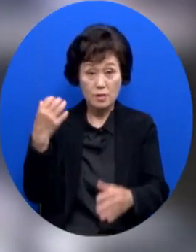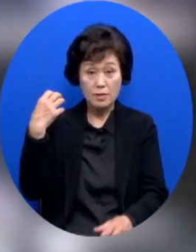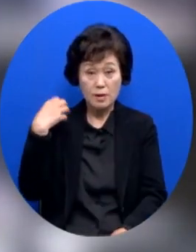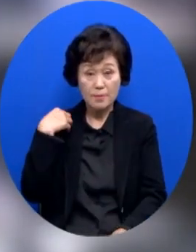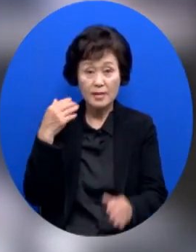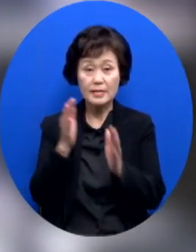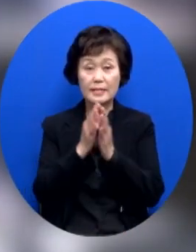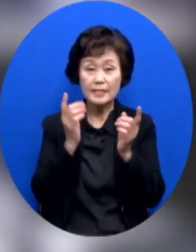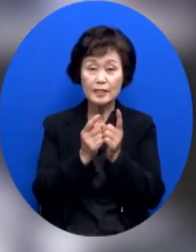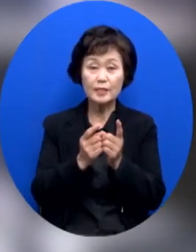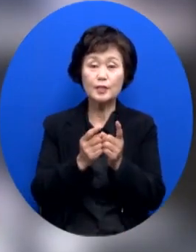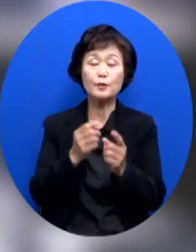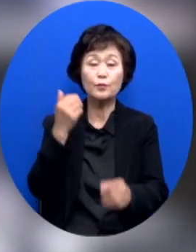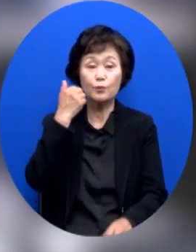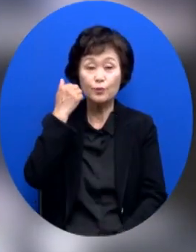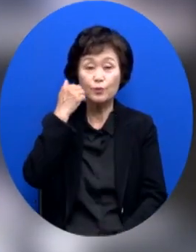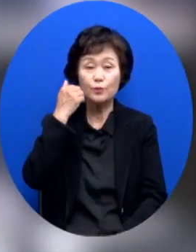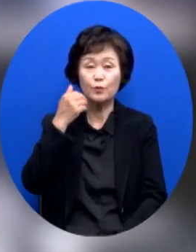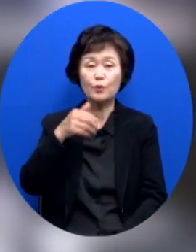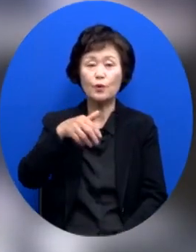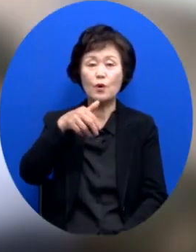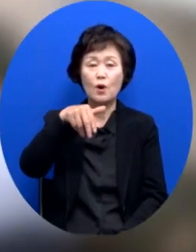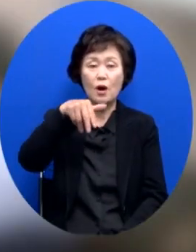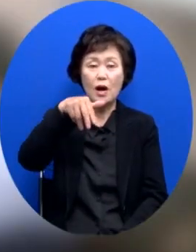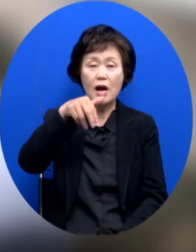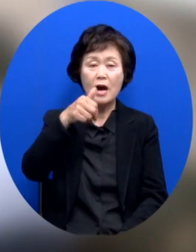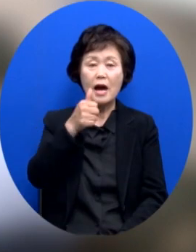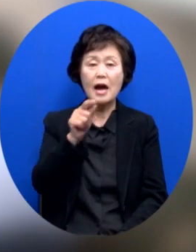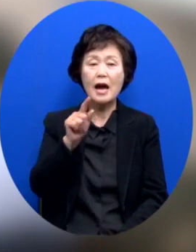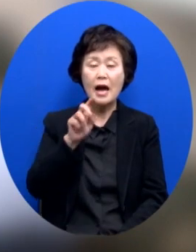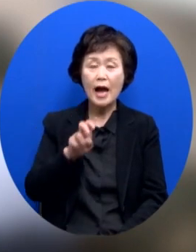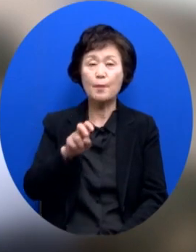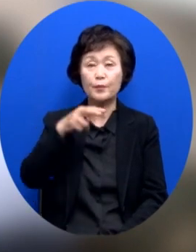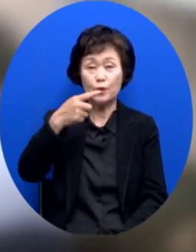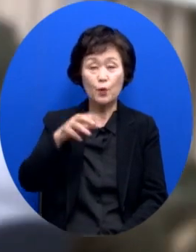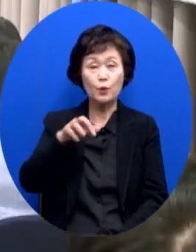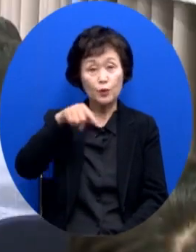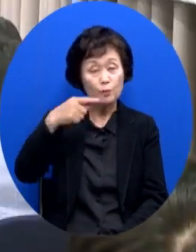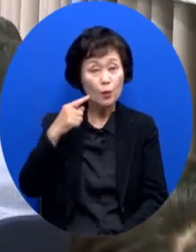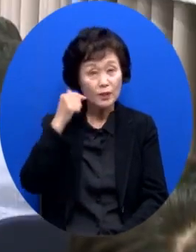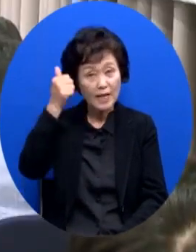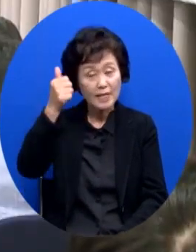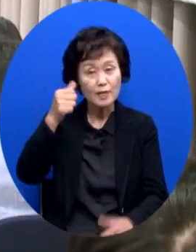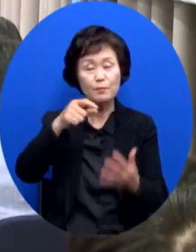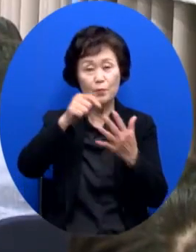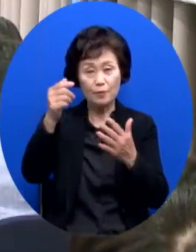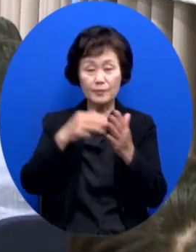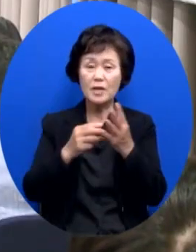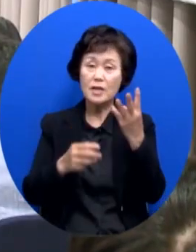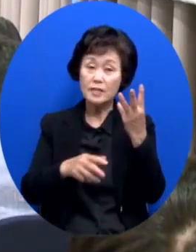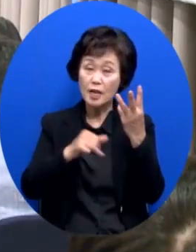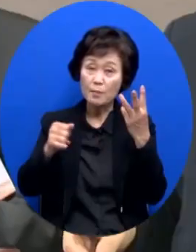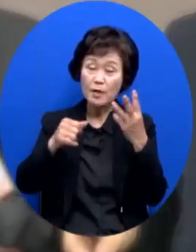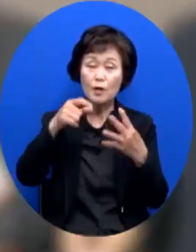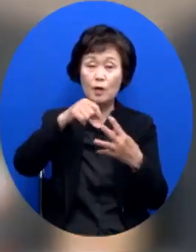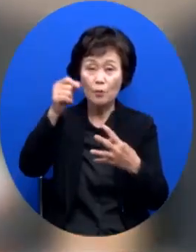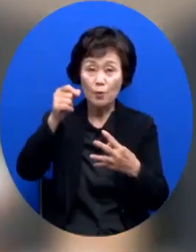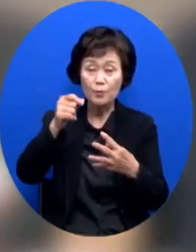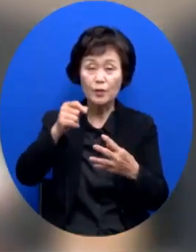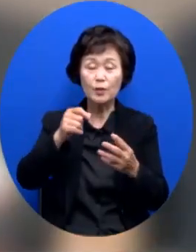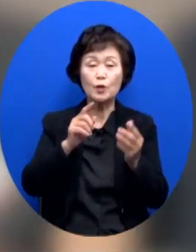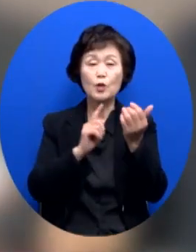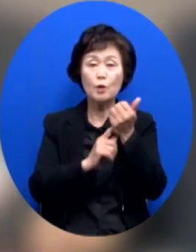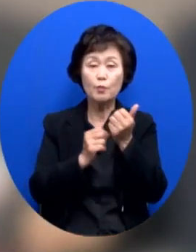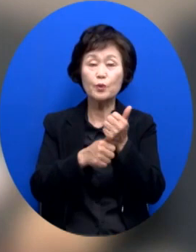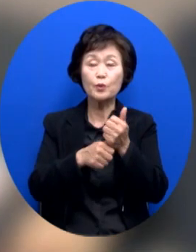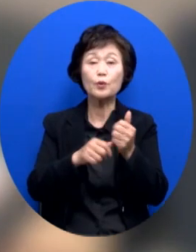국제총회장은 총회장 출신 순복음 한성교회 함동근 목사가 유임합니다. 3명을 선출하는 부총회장 후보는